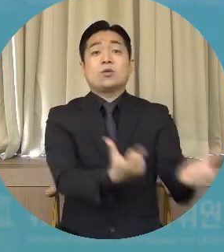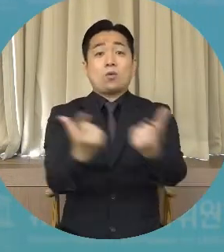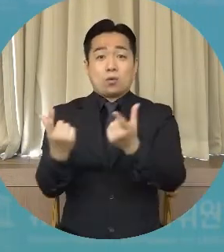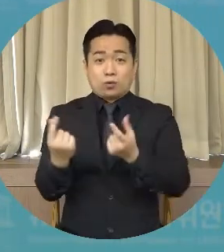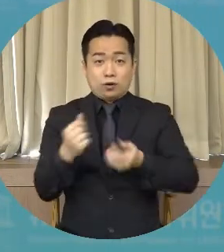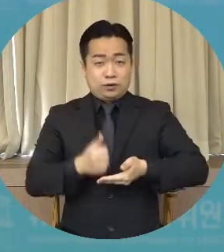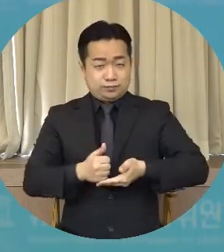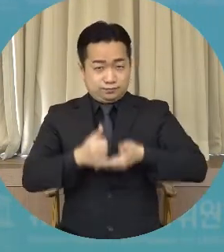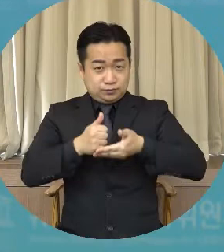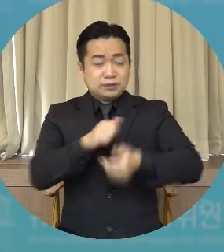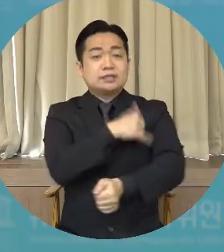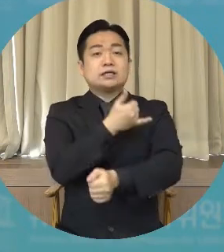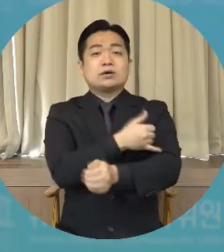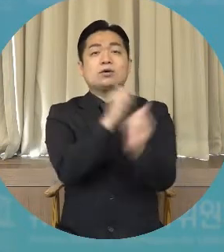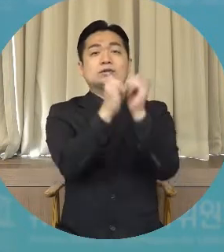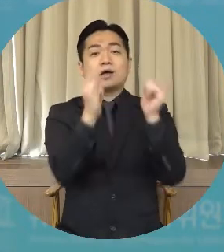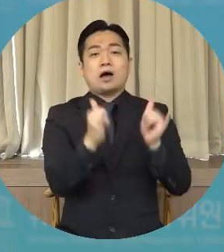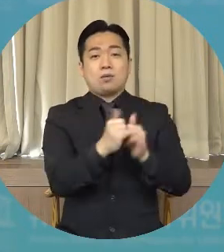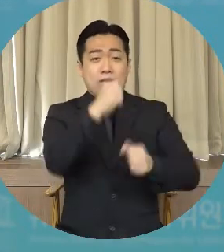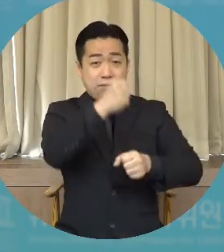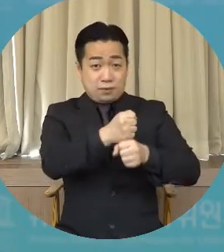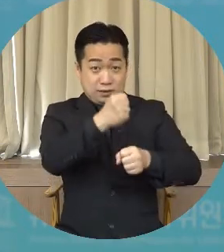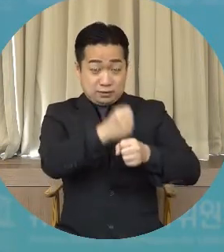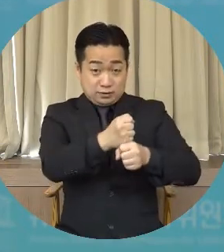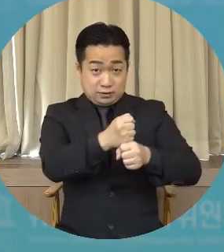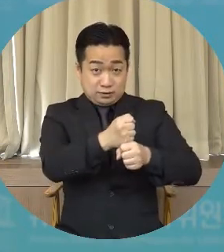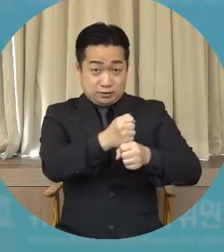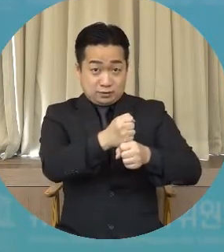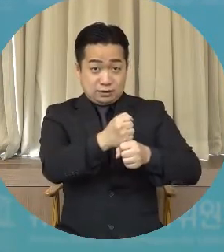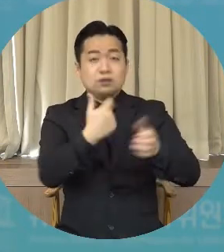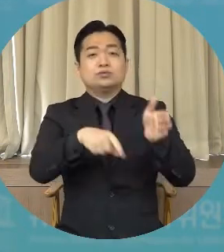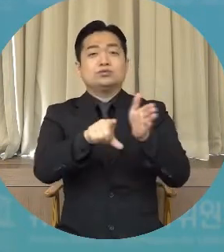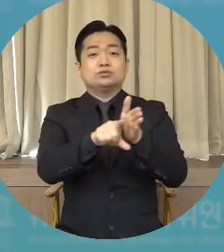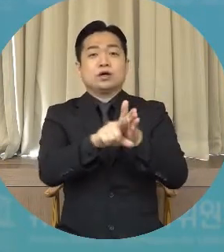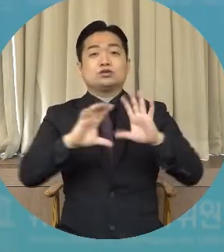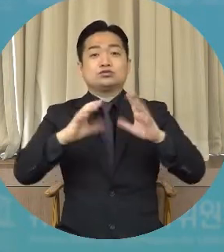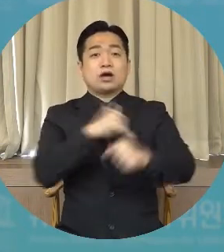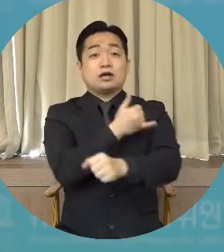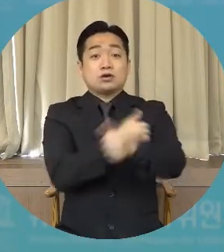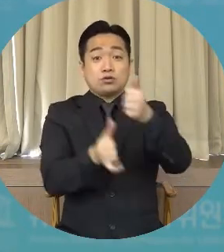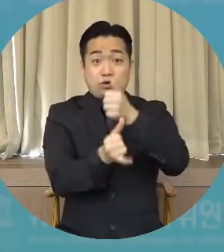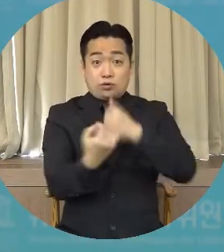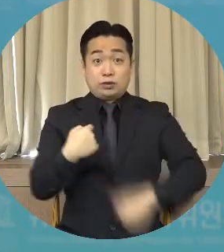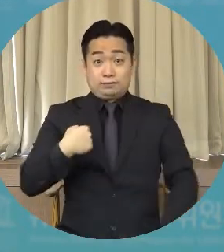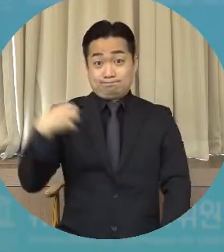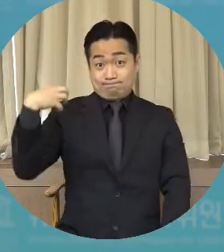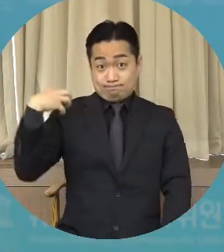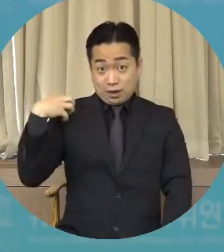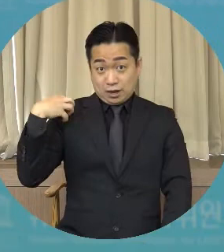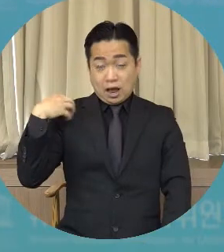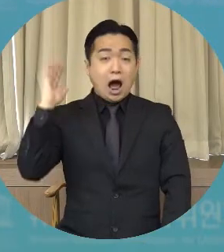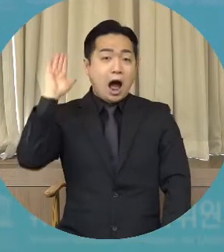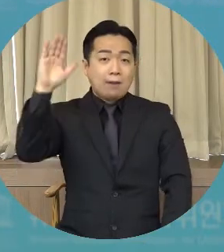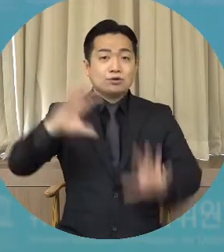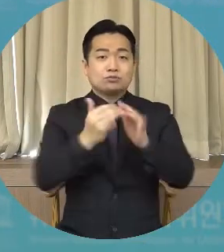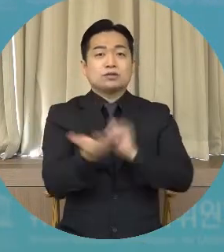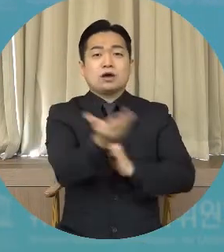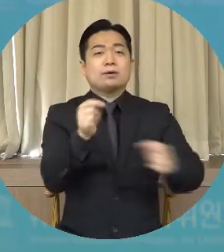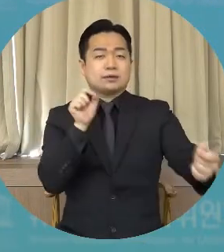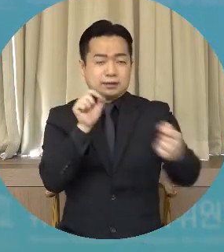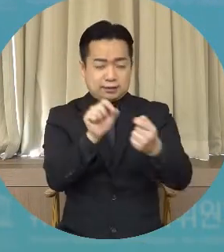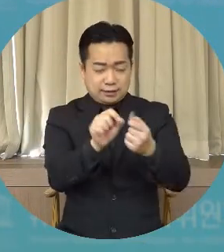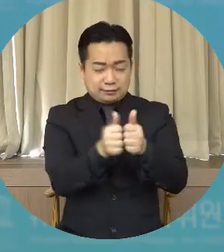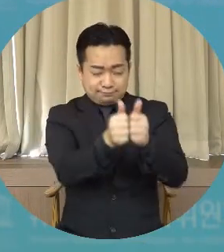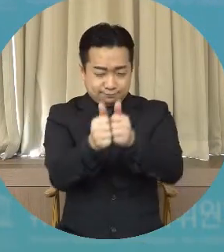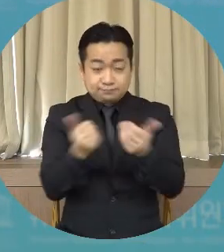존엄한 인권사회를 실현해 가기 위해서 국가인권위원회는 앞으로도 국민 곁에서 늘 함께